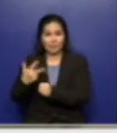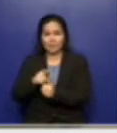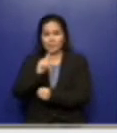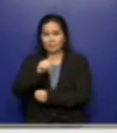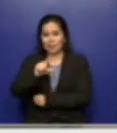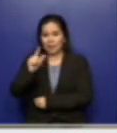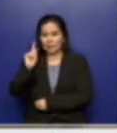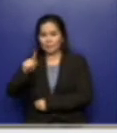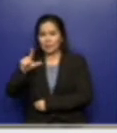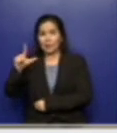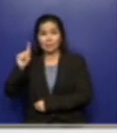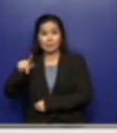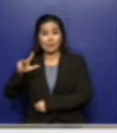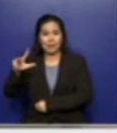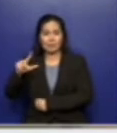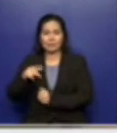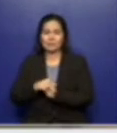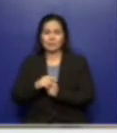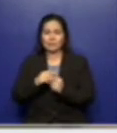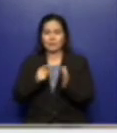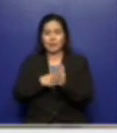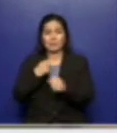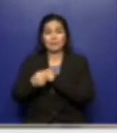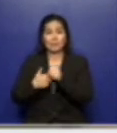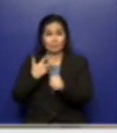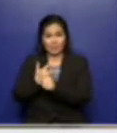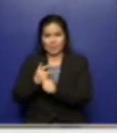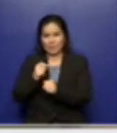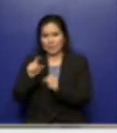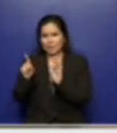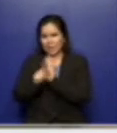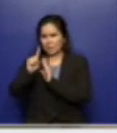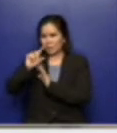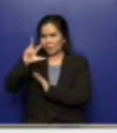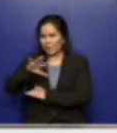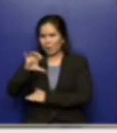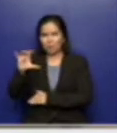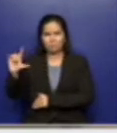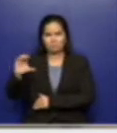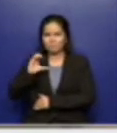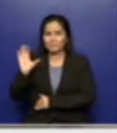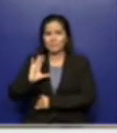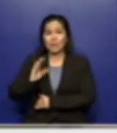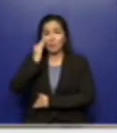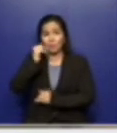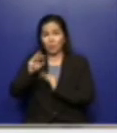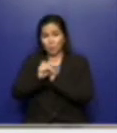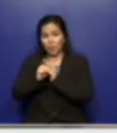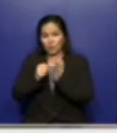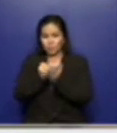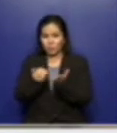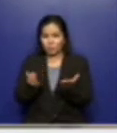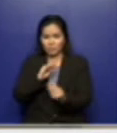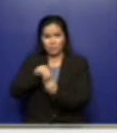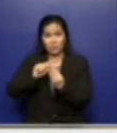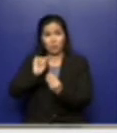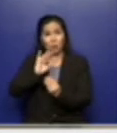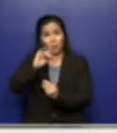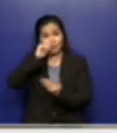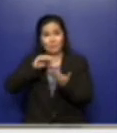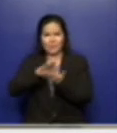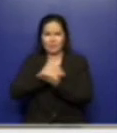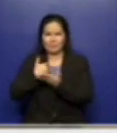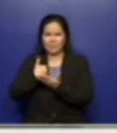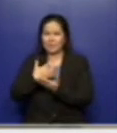เป็นการผูกพันงบประมาณ3ปีซึ่งมุกดาหารเองก็ทำเศรษฐกิจเข้ากับประเทศมากมายตามที่ผมกล่าวมาแล้วฉะนั้นกล่าว